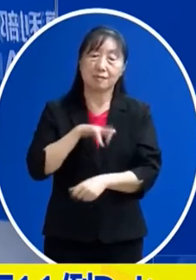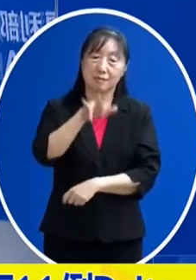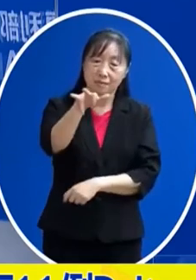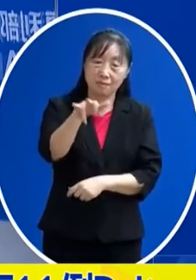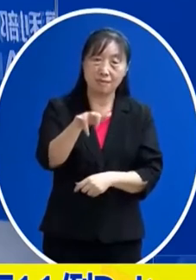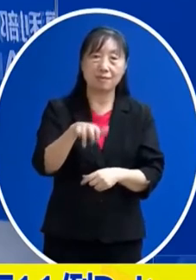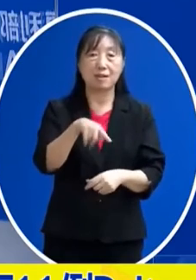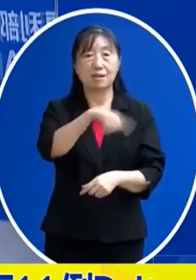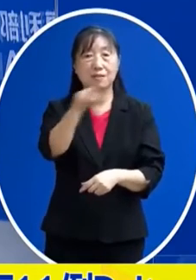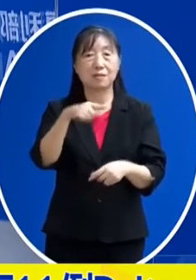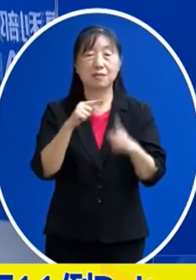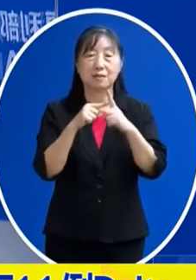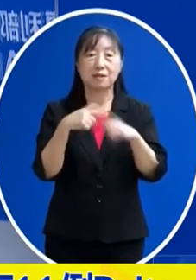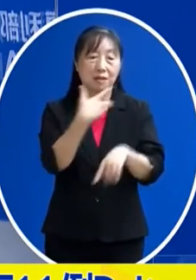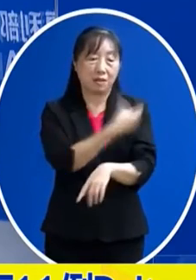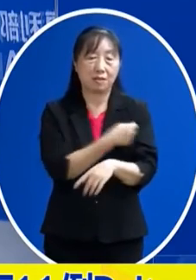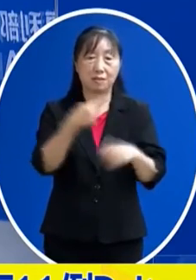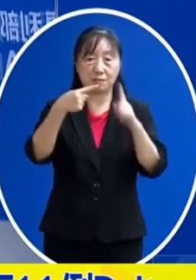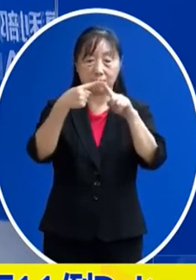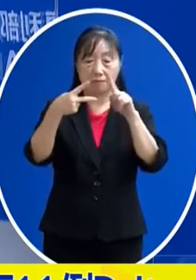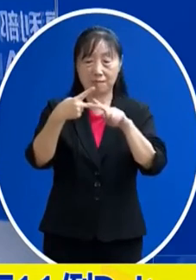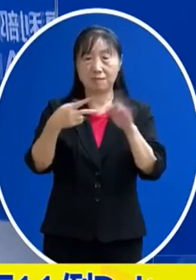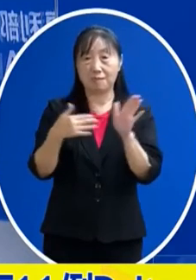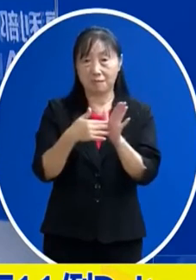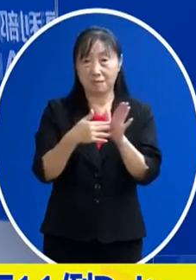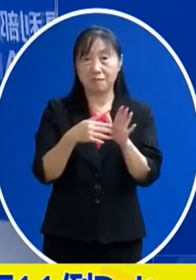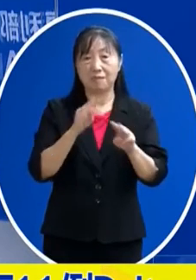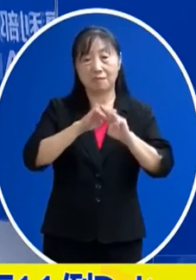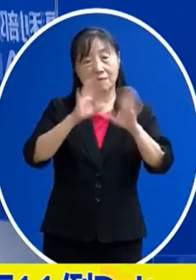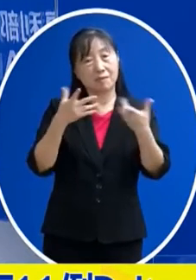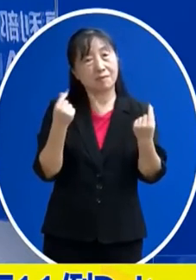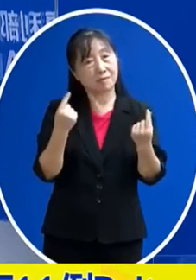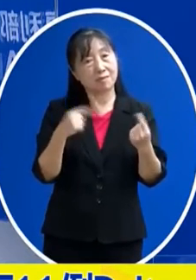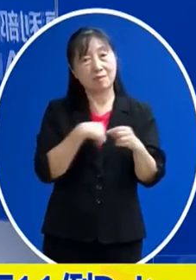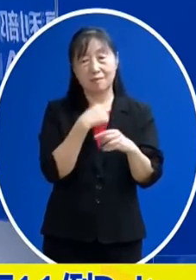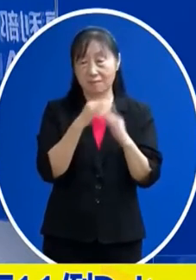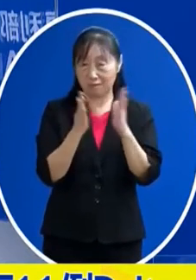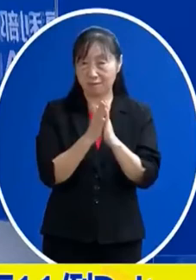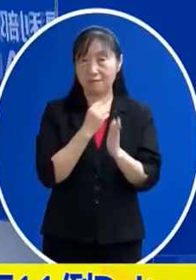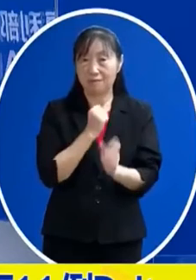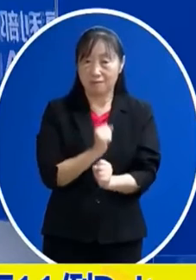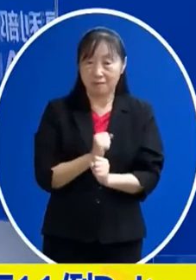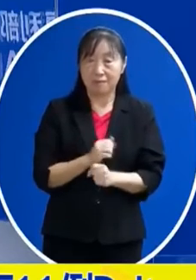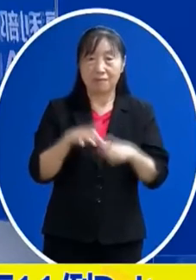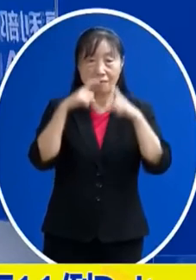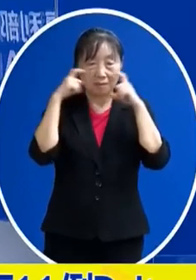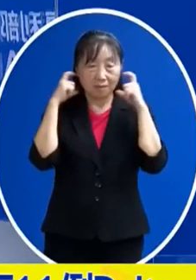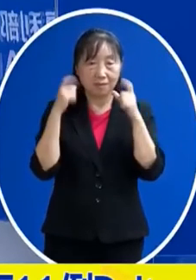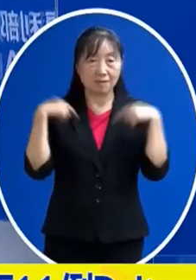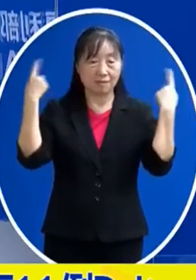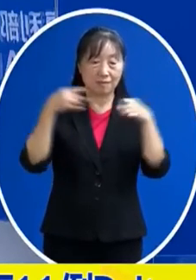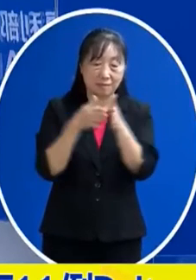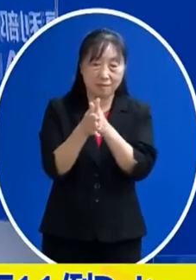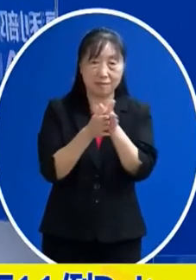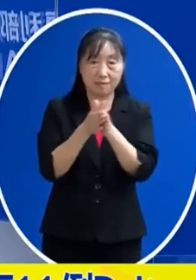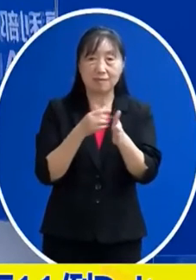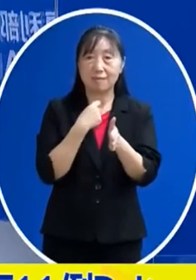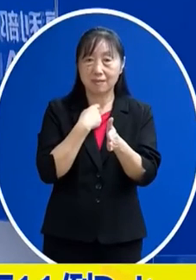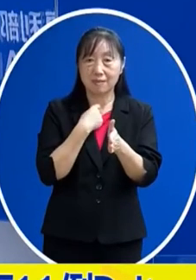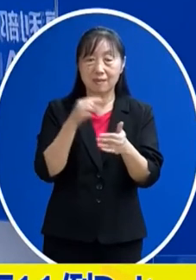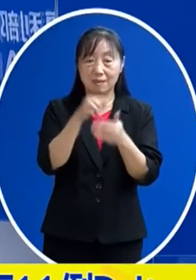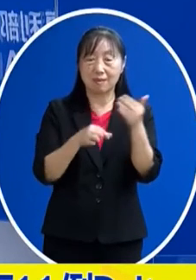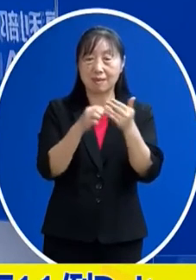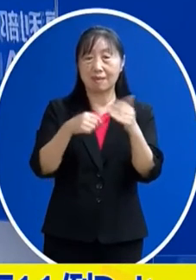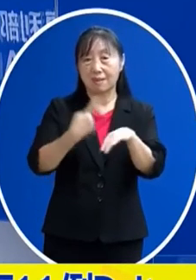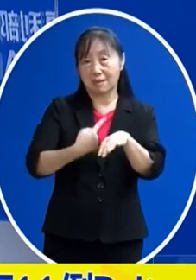的民众，如果接种完整的两剂的疫苗的话，出国还是尽可能的 维持好戴口罩、勤洗手这些良好的